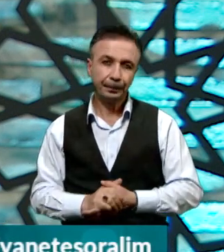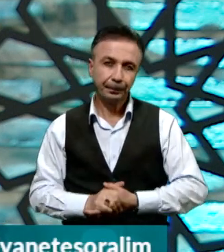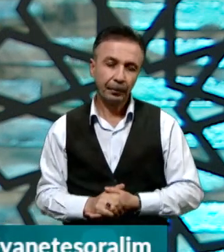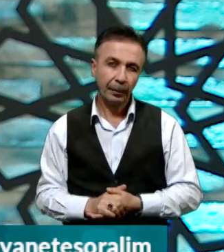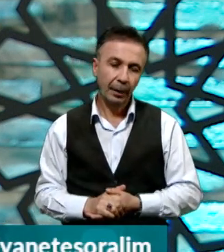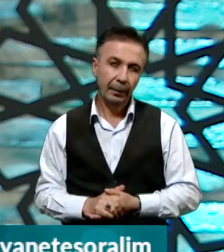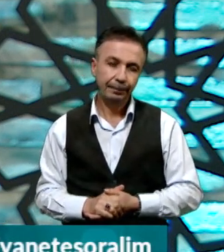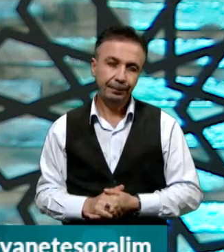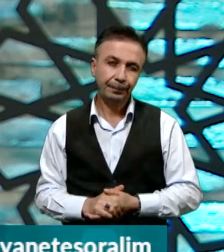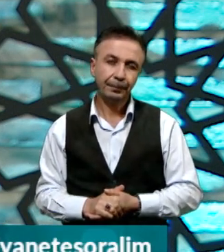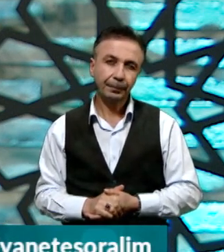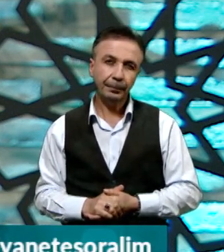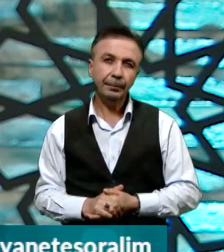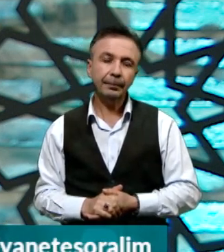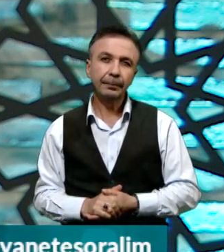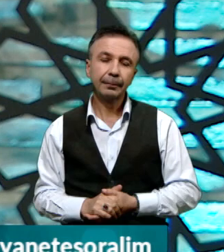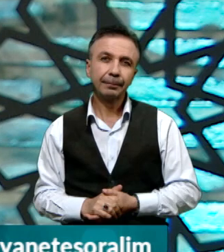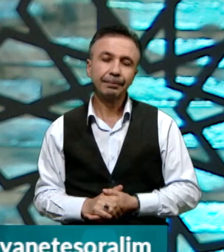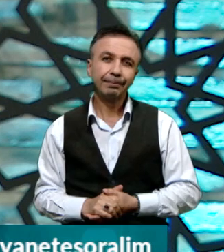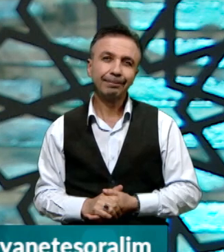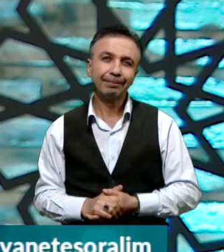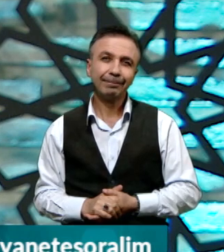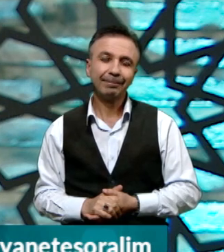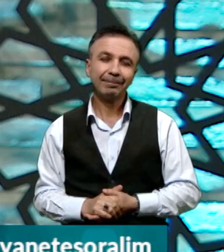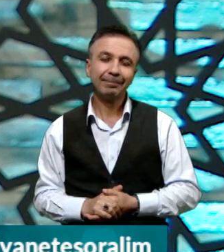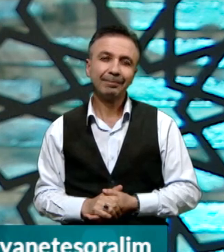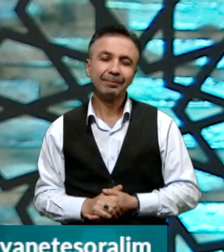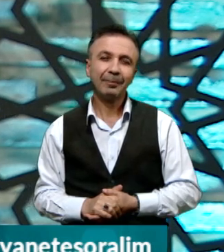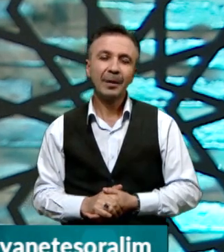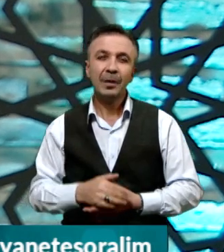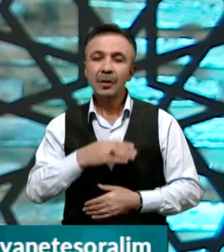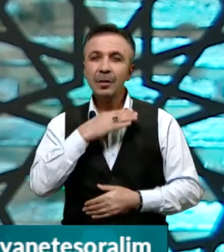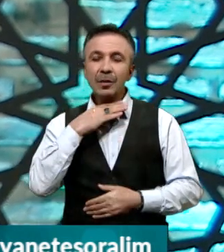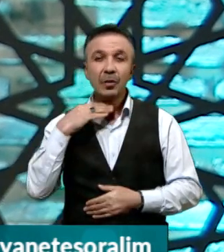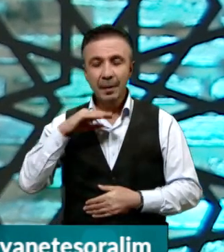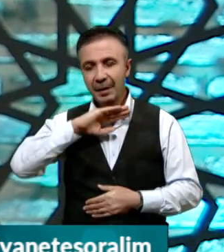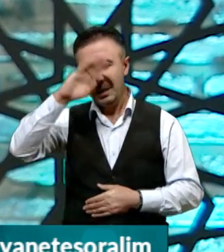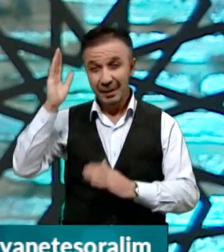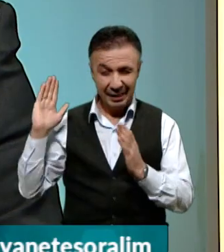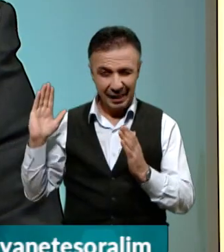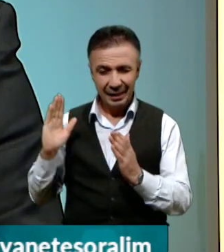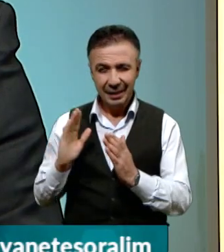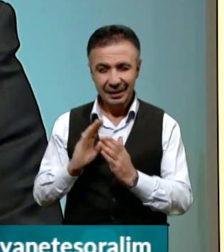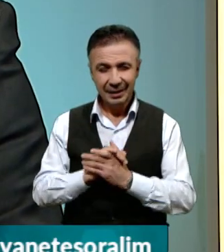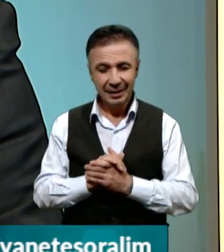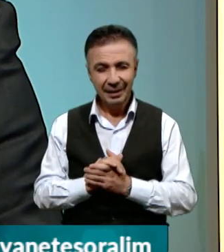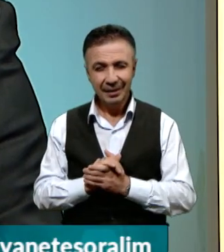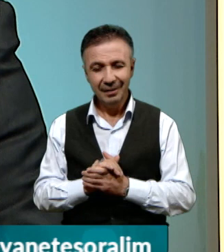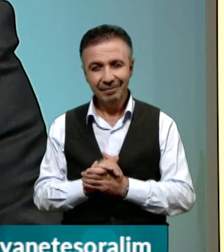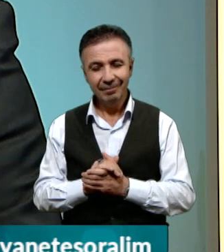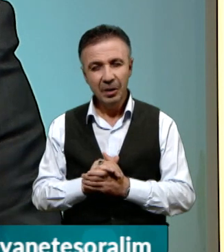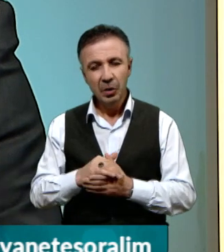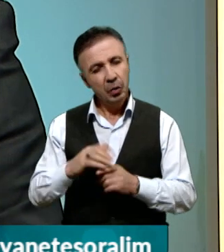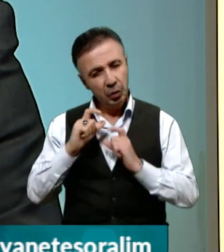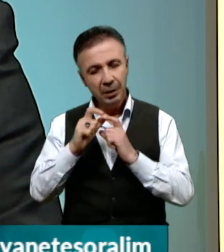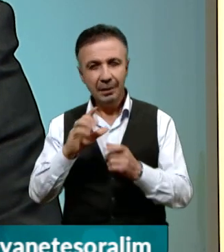Bey. Ankara'mıza selam ediyoruz. Hayırlı akşamlar. Kurban yaklaştıkça kurbanla alakalı sorular da artmaya başladı hocam.